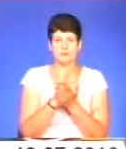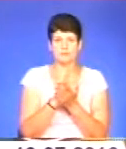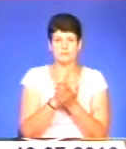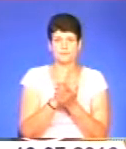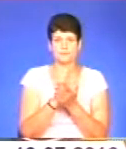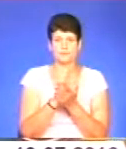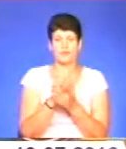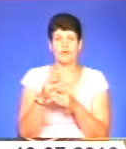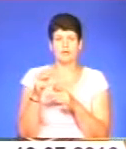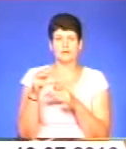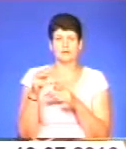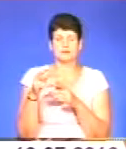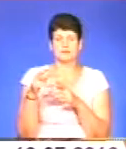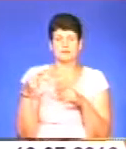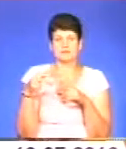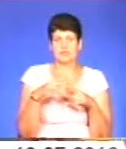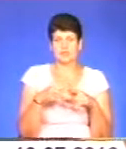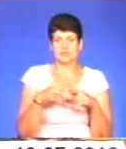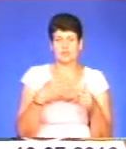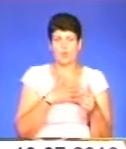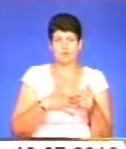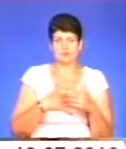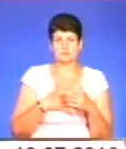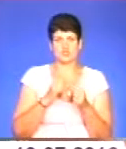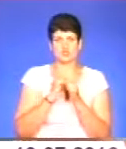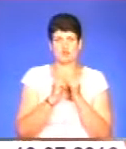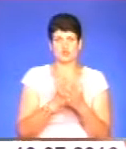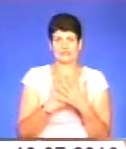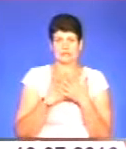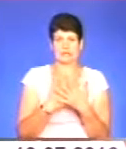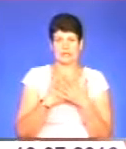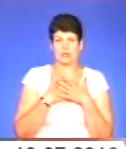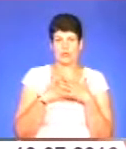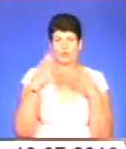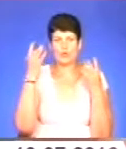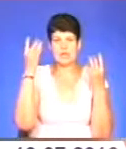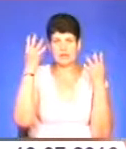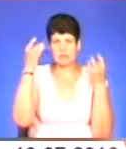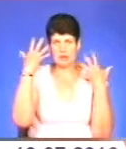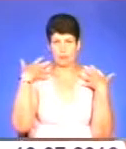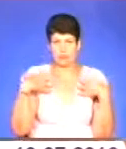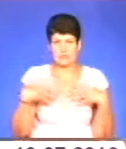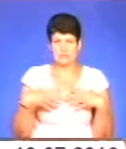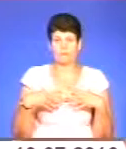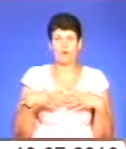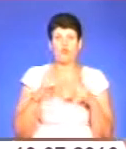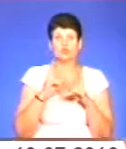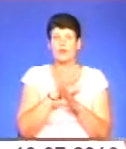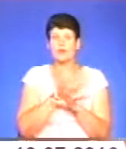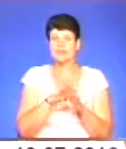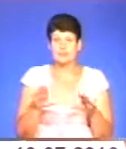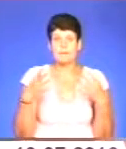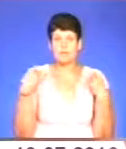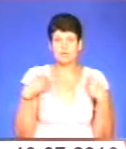навантаження на організм, не забуваємо, що ми частіше дихаємо і ми потіємо, хочемо чи ми не хочемо. Хто не потіє, той